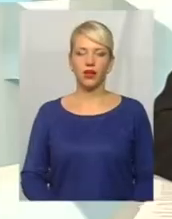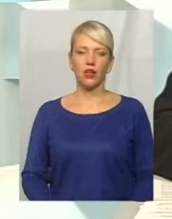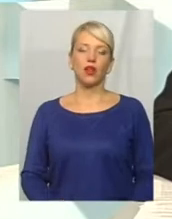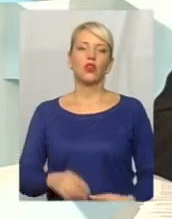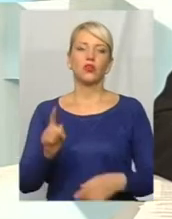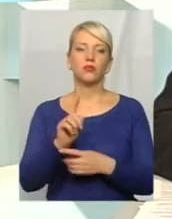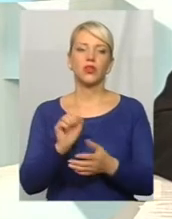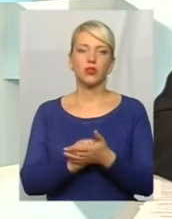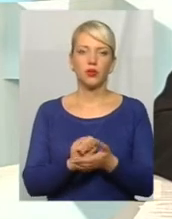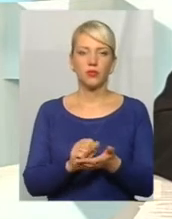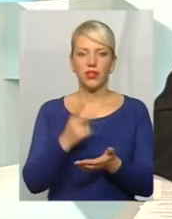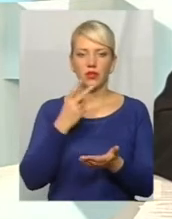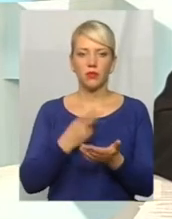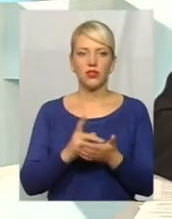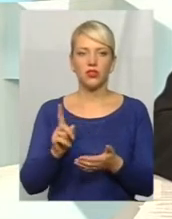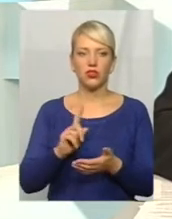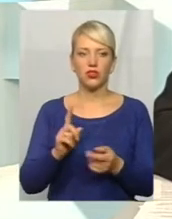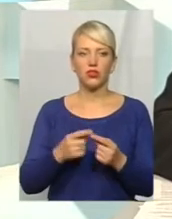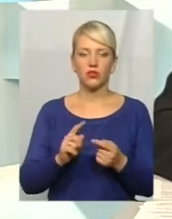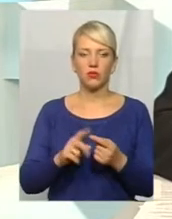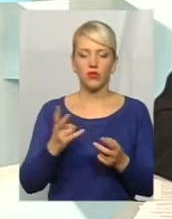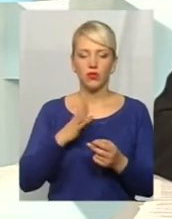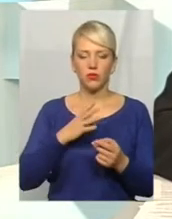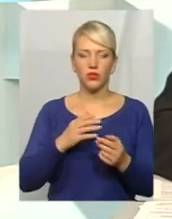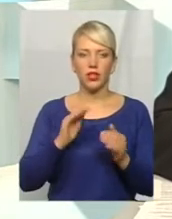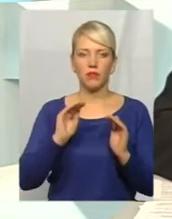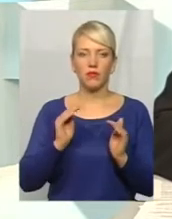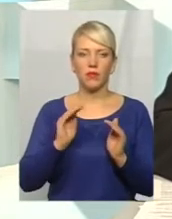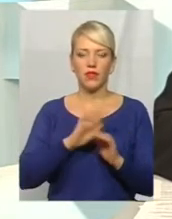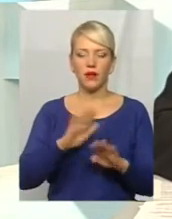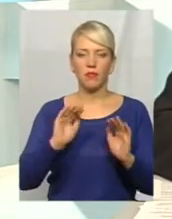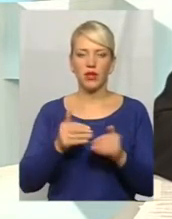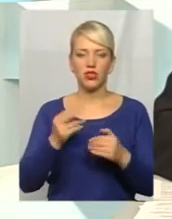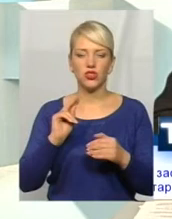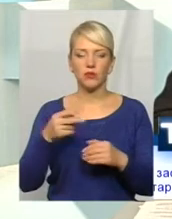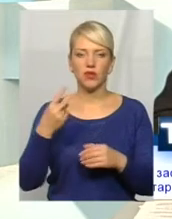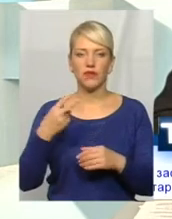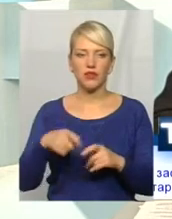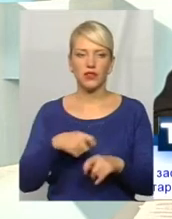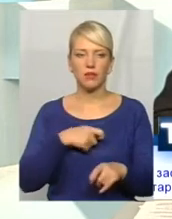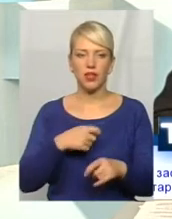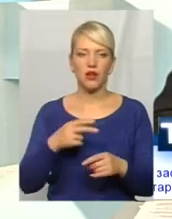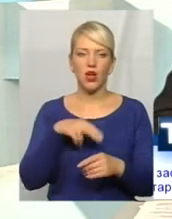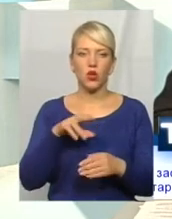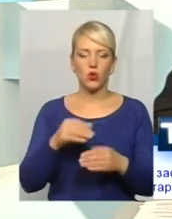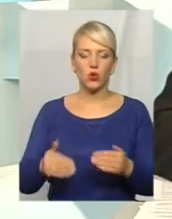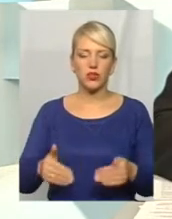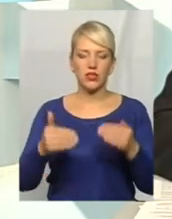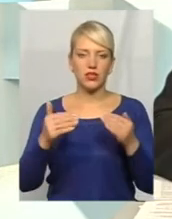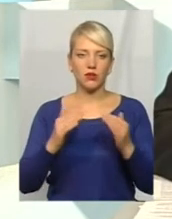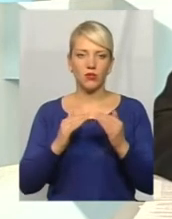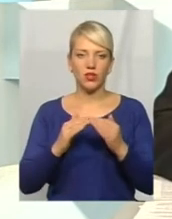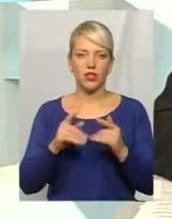документами передбачено, що віддаль повинна бути не менше 20 метрів до стін житлового будинку. Але є такі випадки,